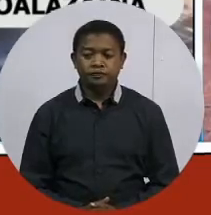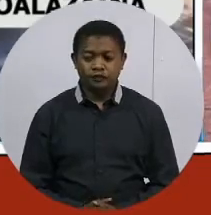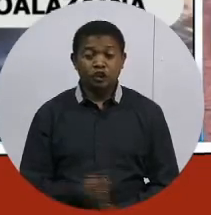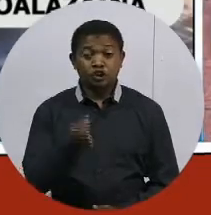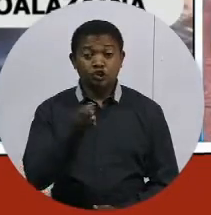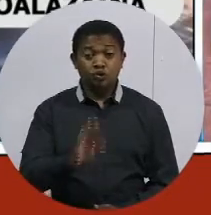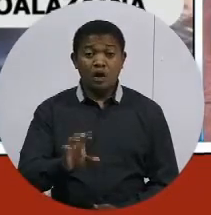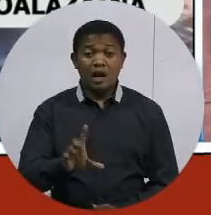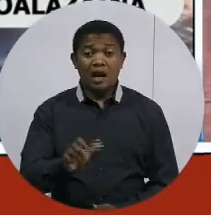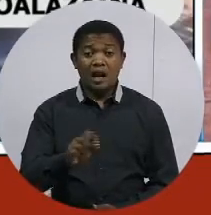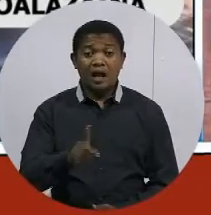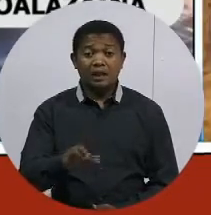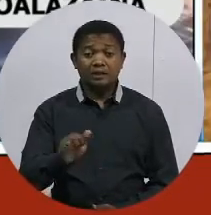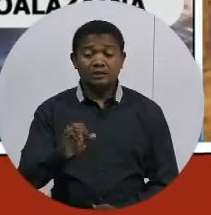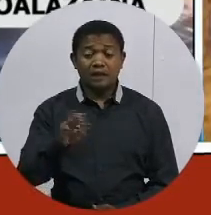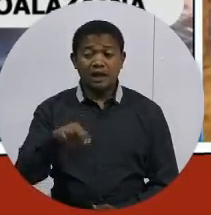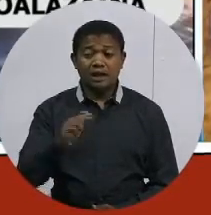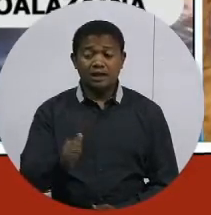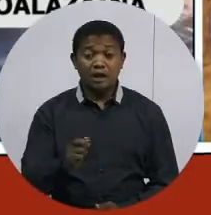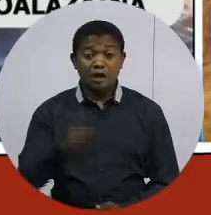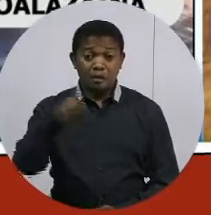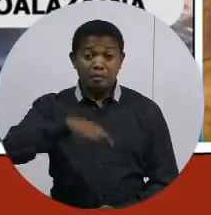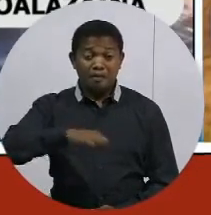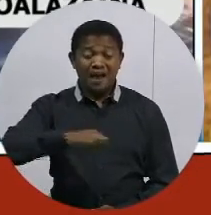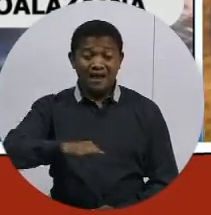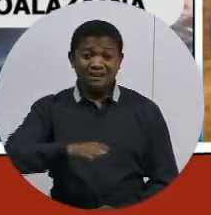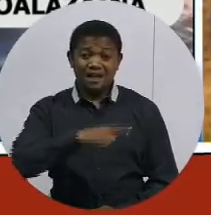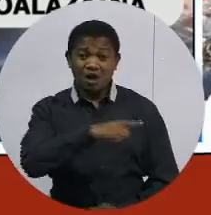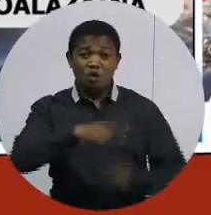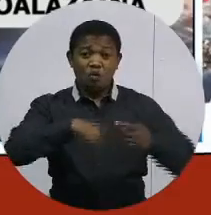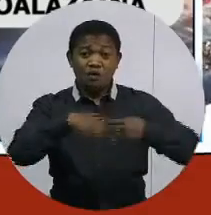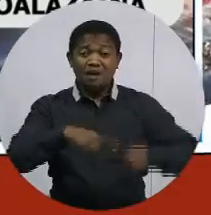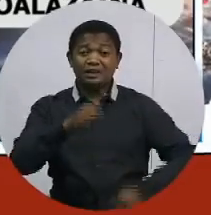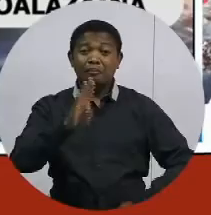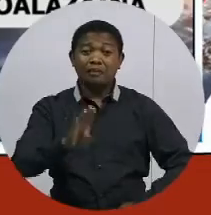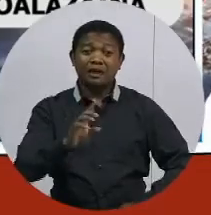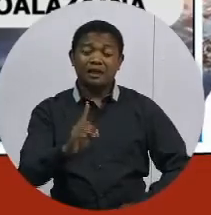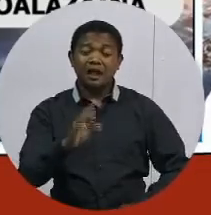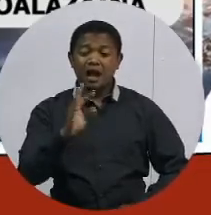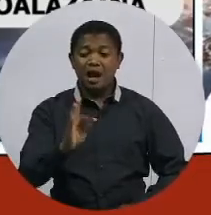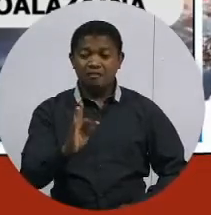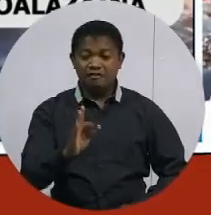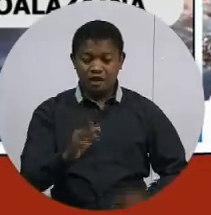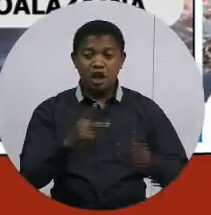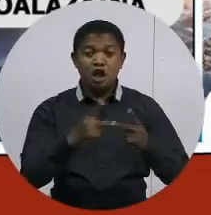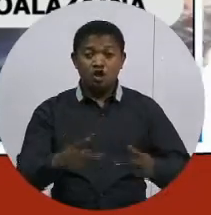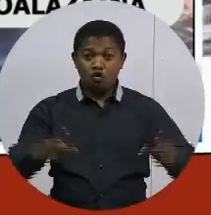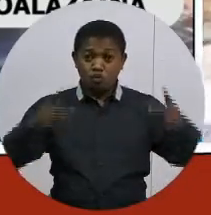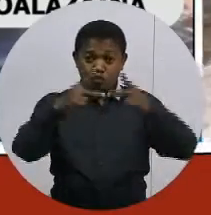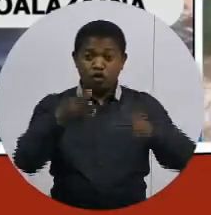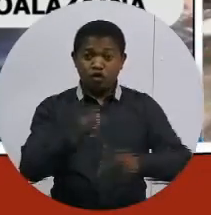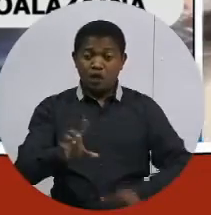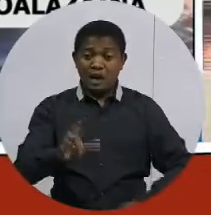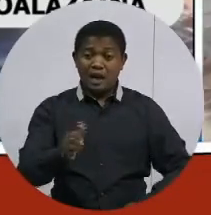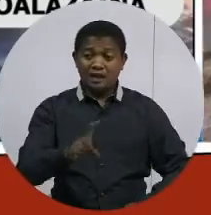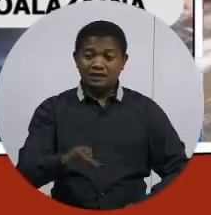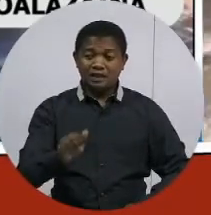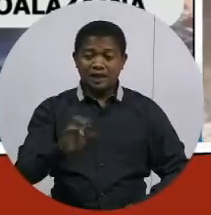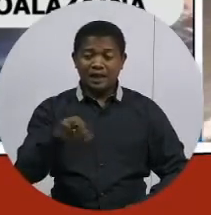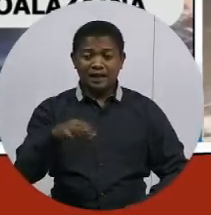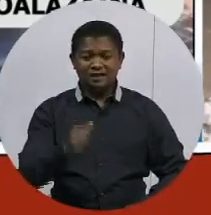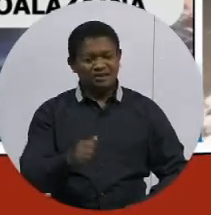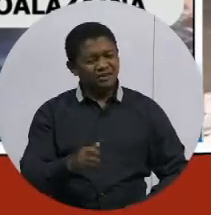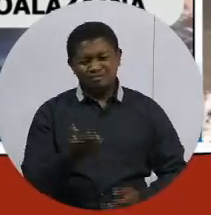mpiasa mitrandraka didikazo sy mamboly olatra ampiasain'ny orinasa BDF ao amin'ny kommunina Soa lazaina. Nambaran'ireo solotenan'ny mpiasa